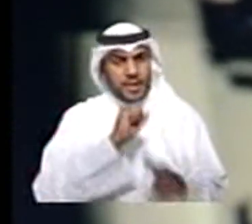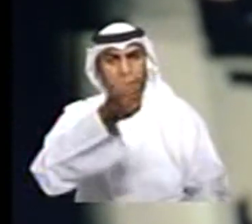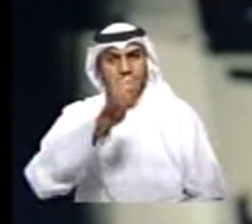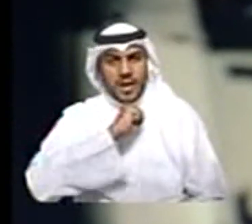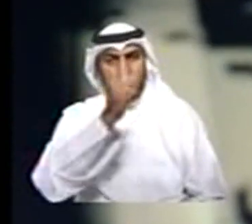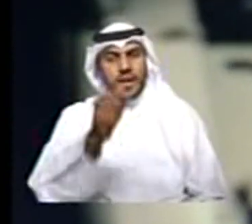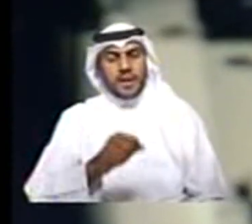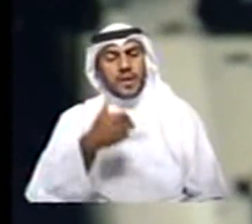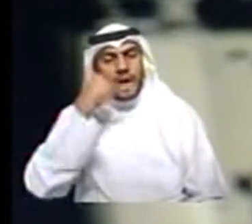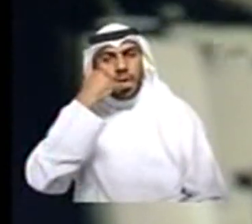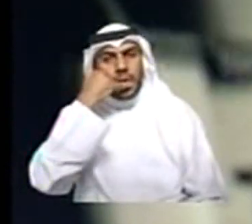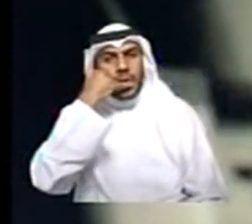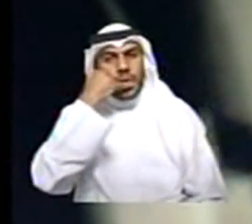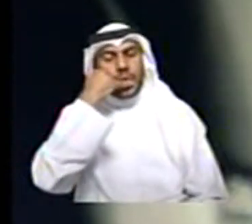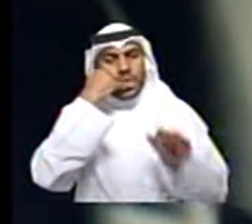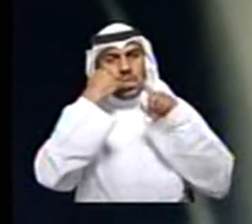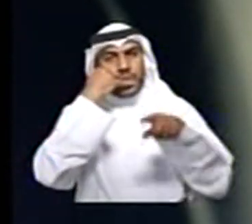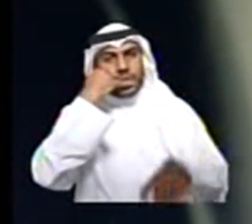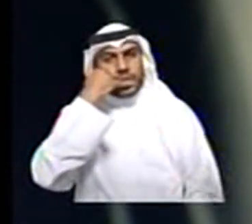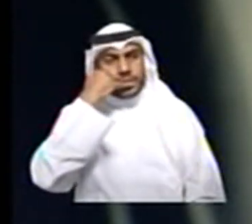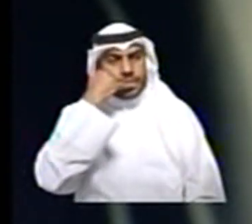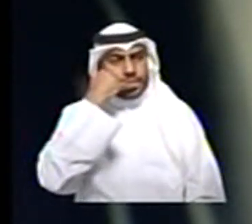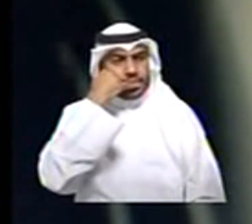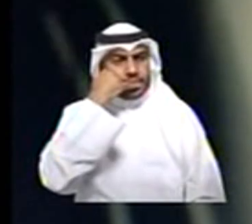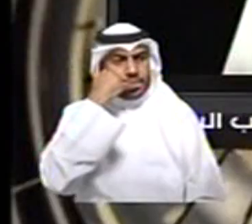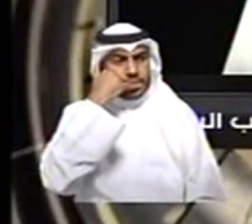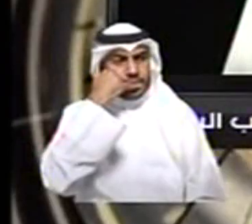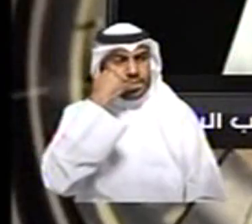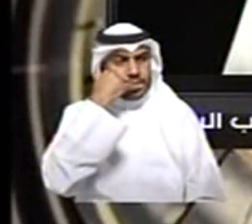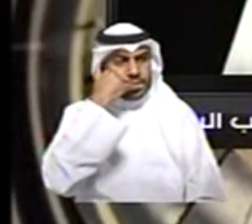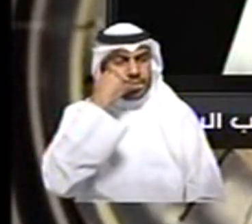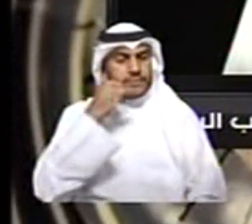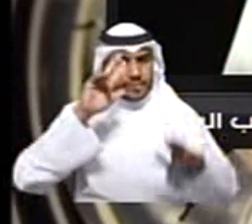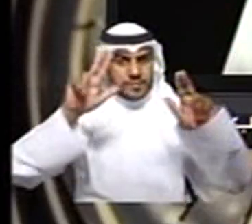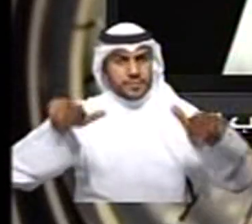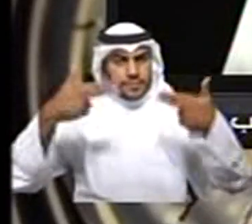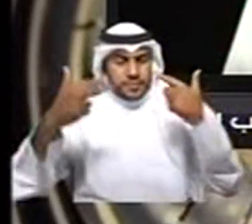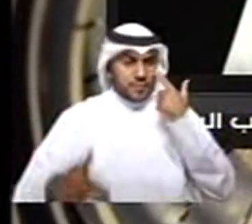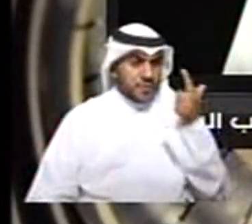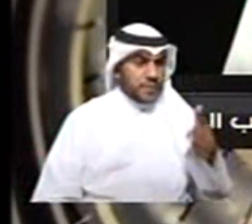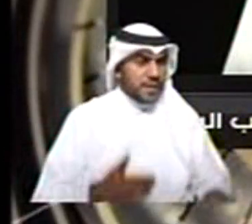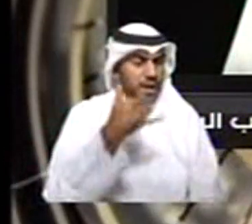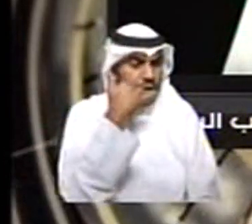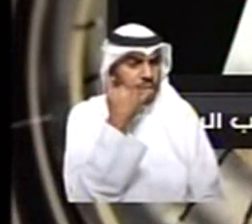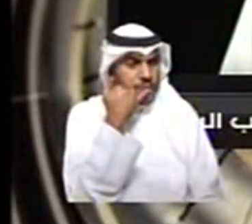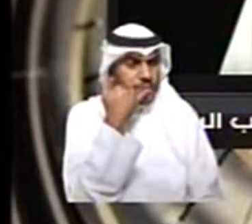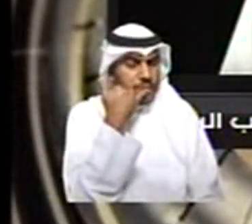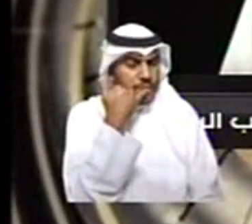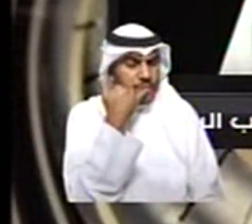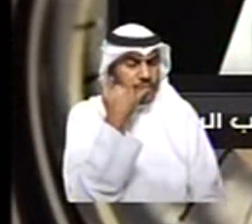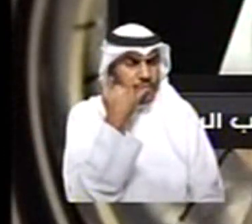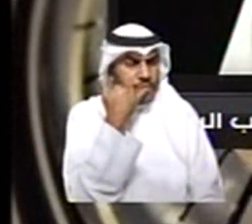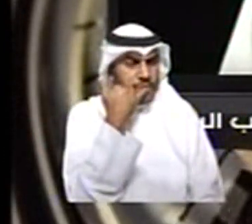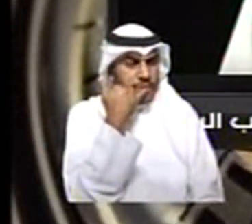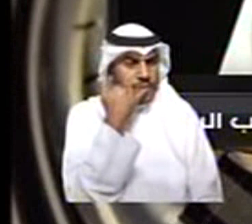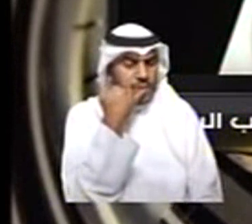ليطلعنا على آخر الاستعدادات بهذا الشأن. نواف، ماذا لديك حول الأعمال التي قامت بها وزارة الأشغال العامة